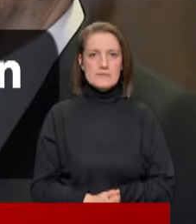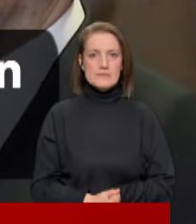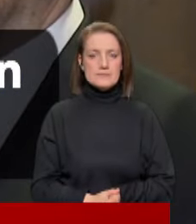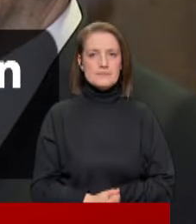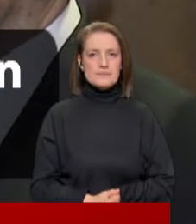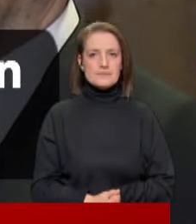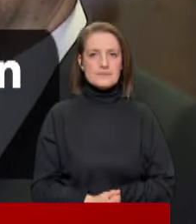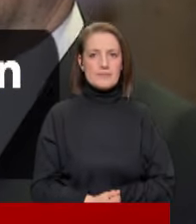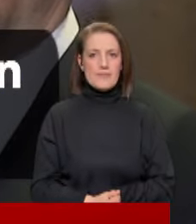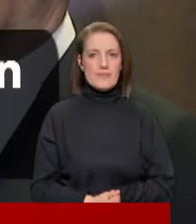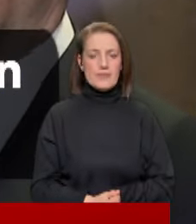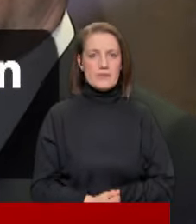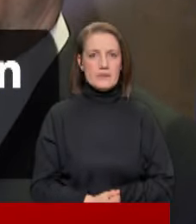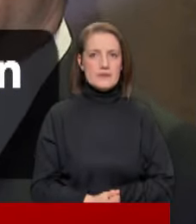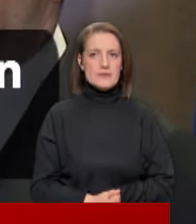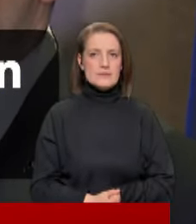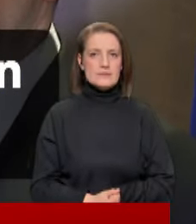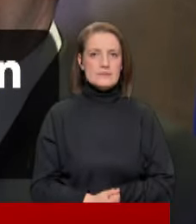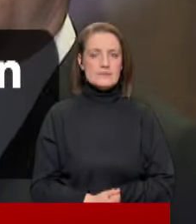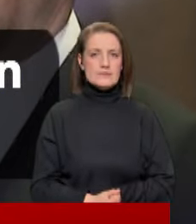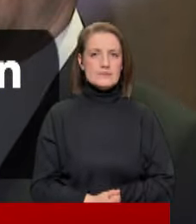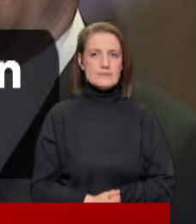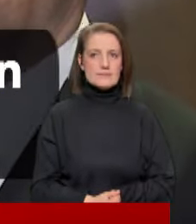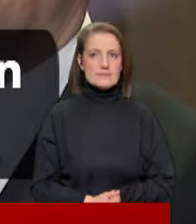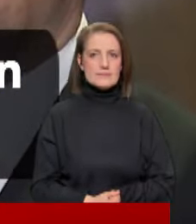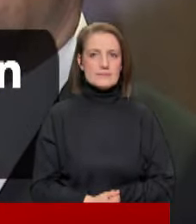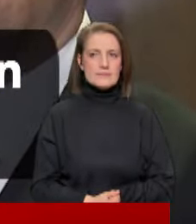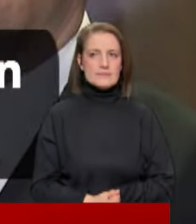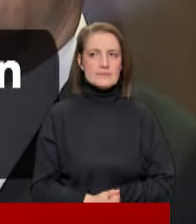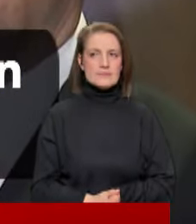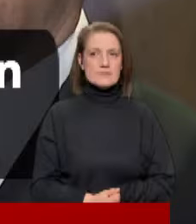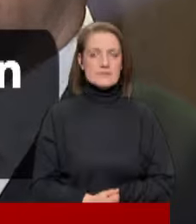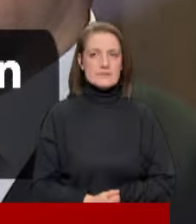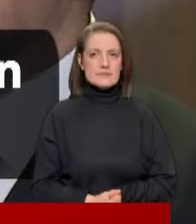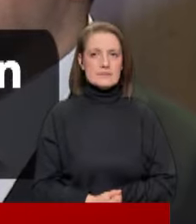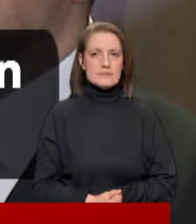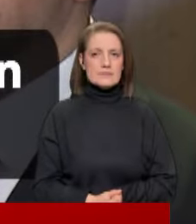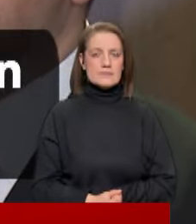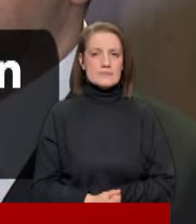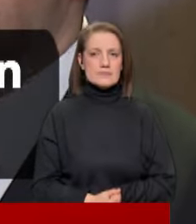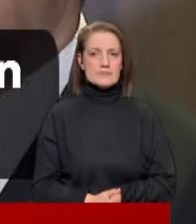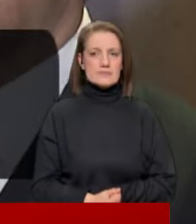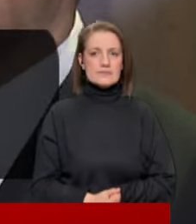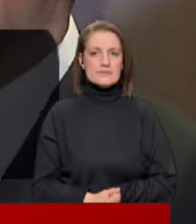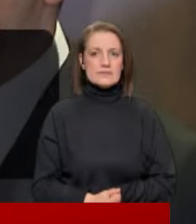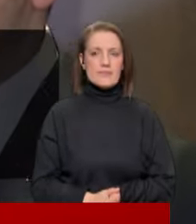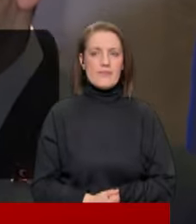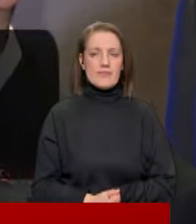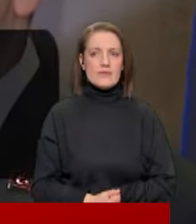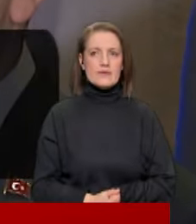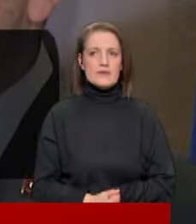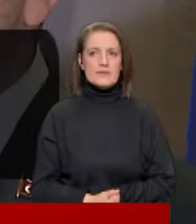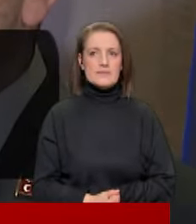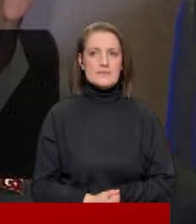konuşacaksa İstanbul'un geleceğini İstanbul'un yarınlarını konuşacaksa Biz her konuşmaya her davete